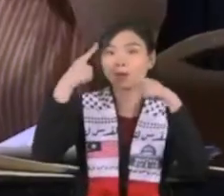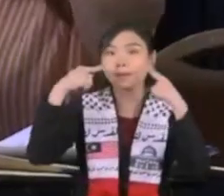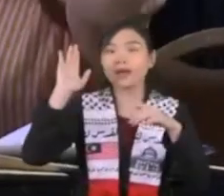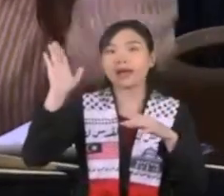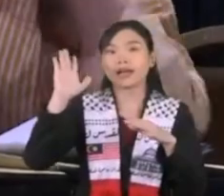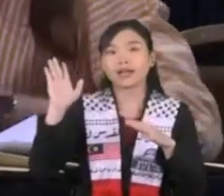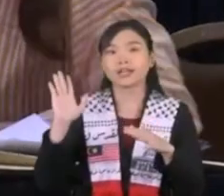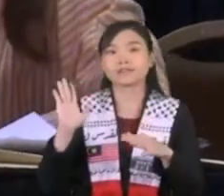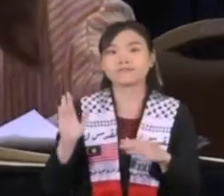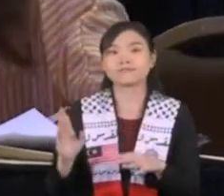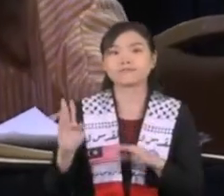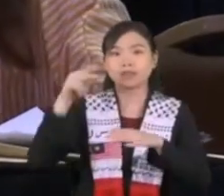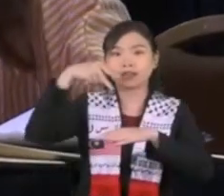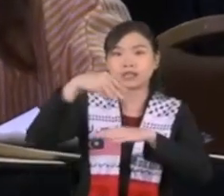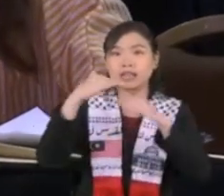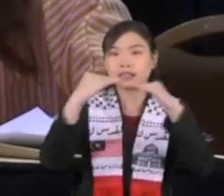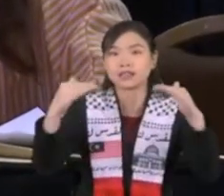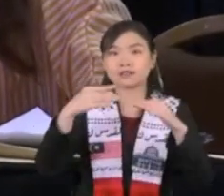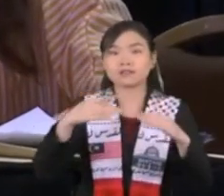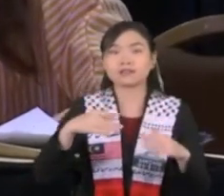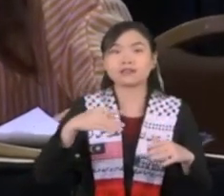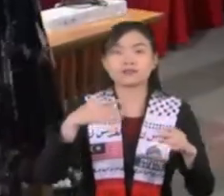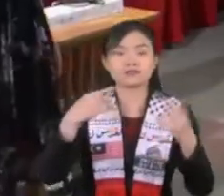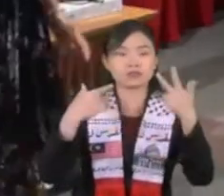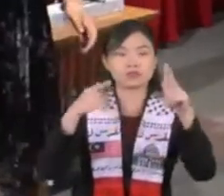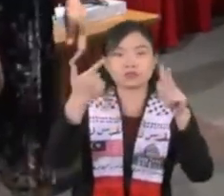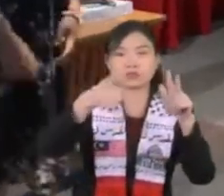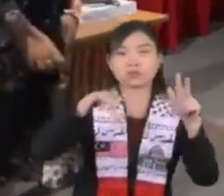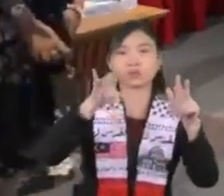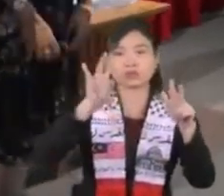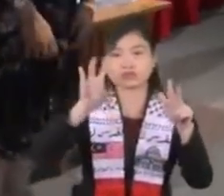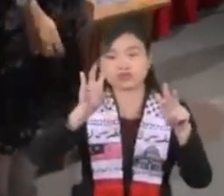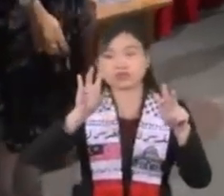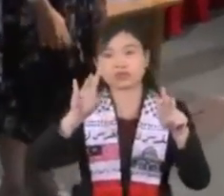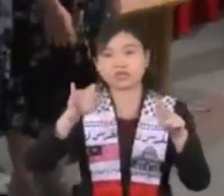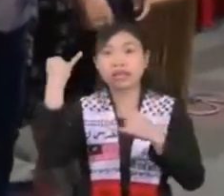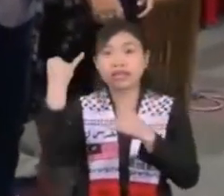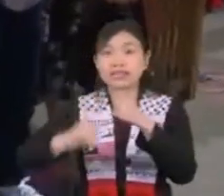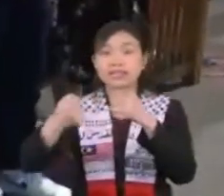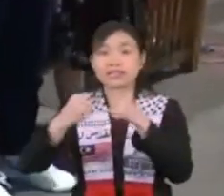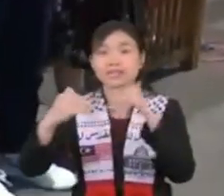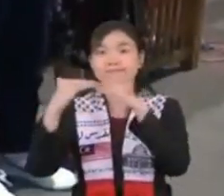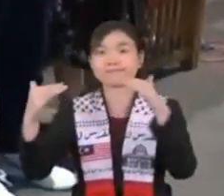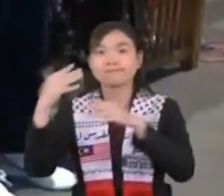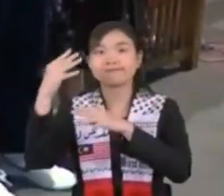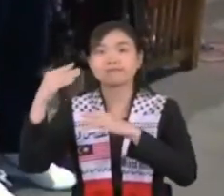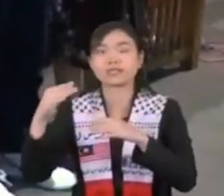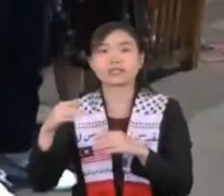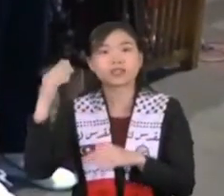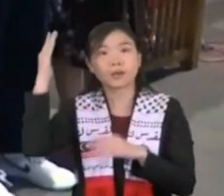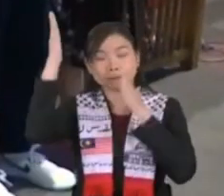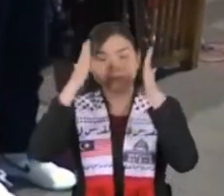di peringkat debaran pada 13 Julai, seterusnya ke peringkat kebangsaan yang dijadual berlangsung September depan.